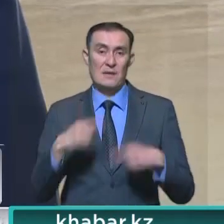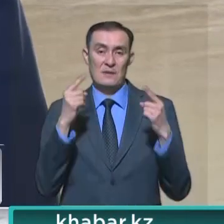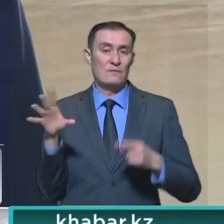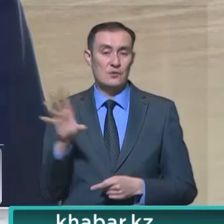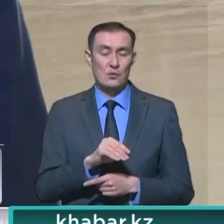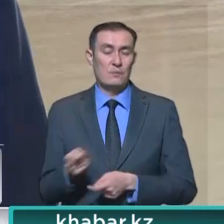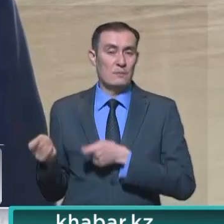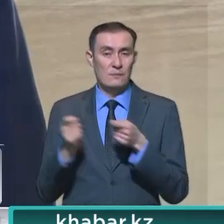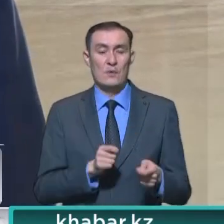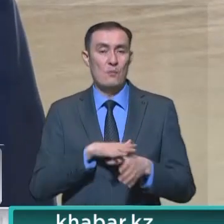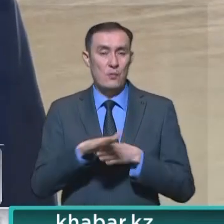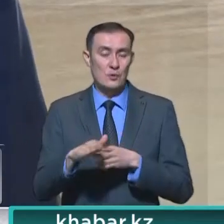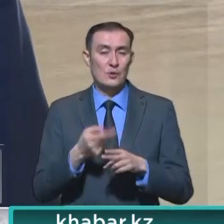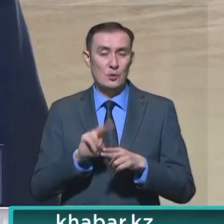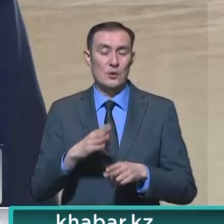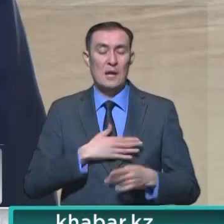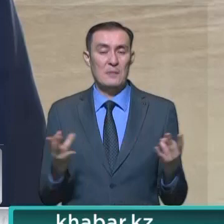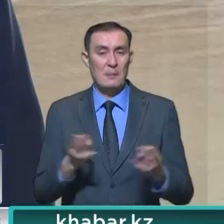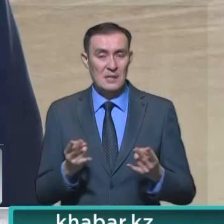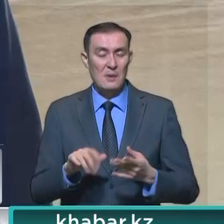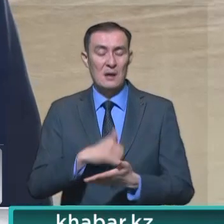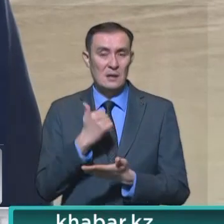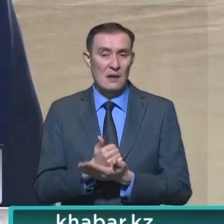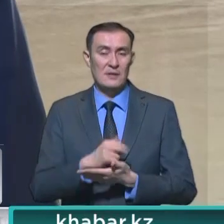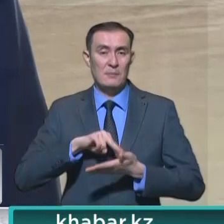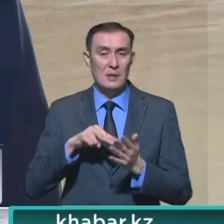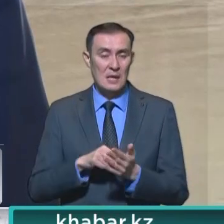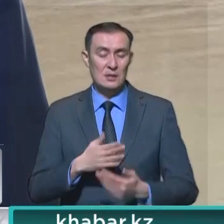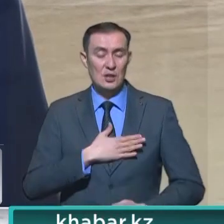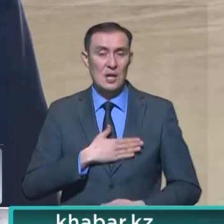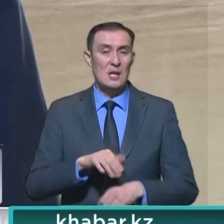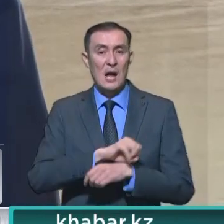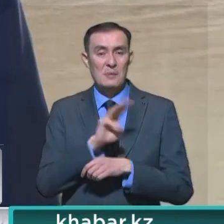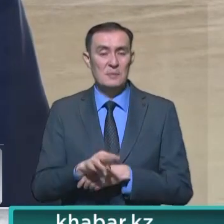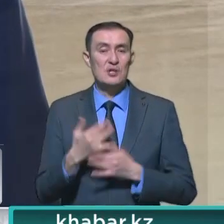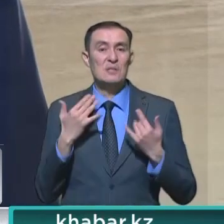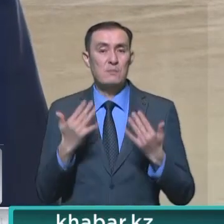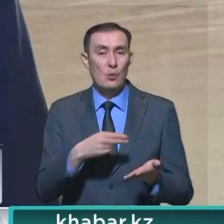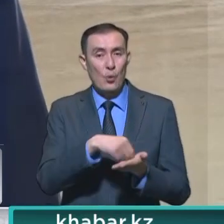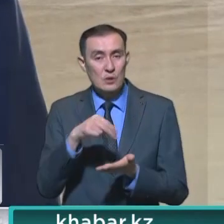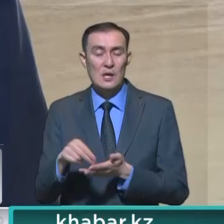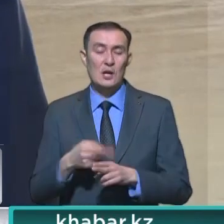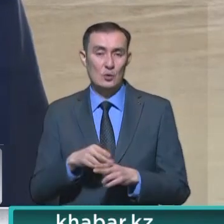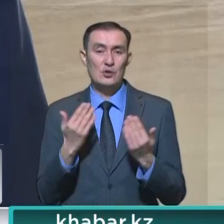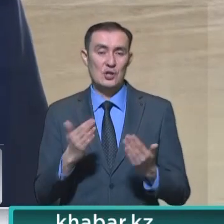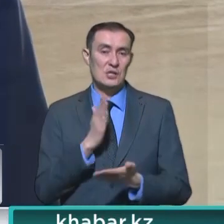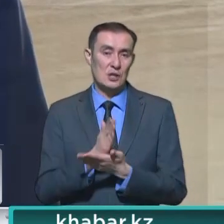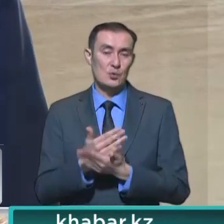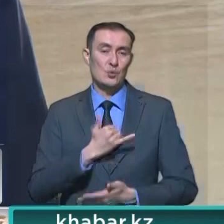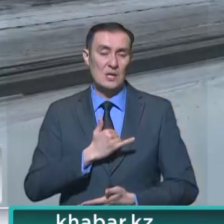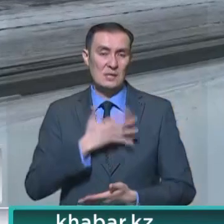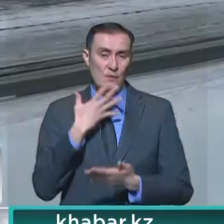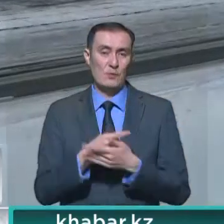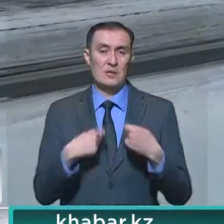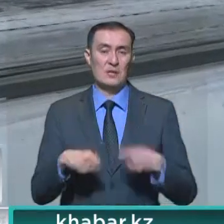планируем поставить тот объем, который потребован. То есть наша главная стратегическая задача – обеспечить тот спрос, который сегодня присутствует на нашем внутреннем